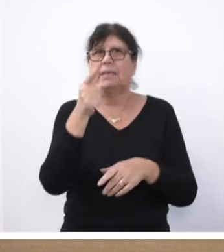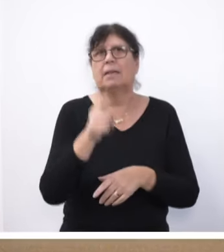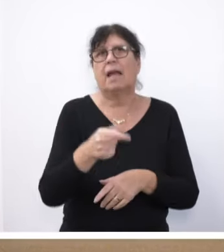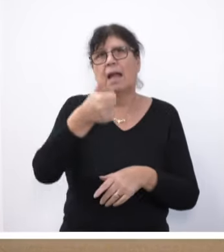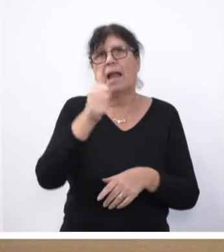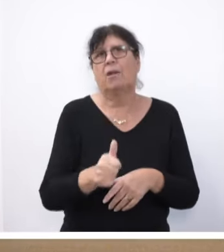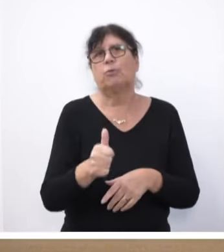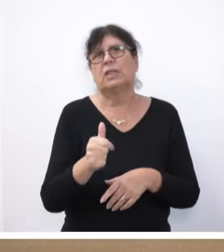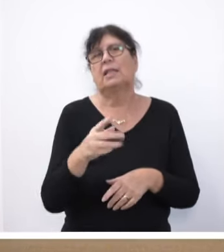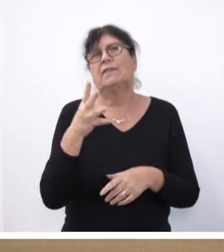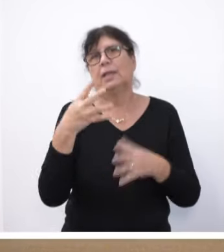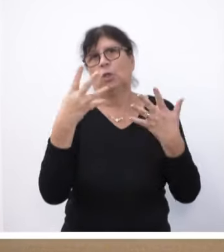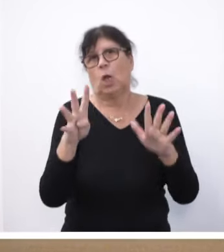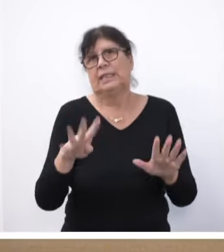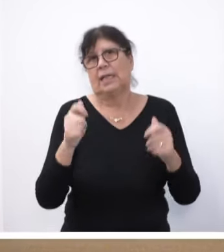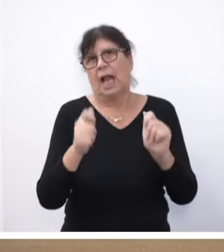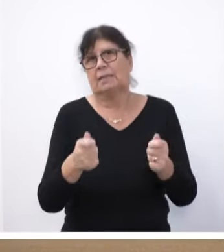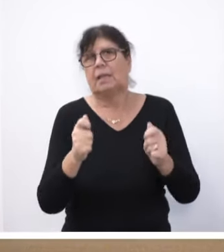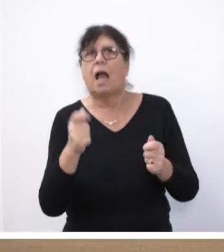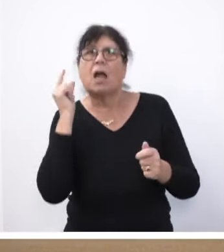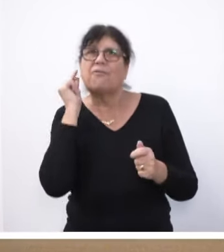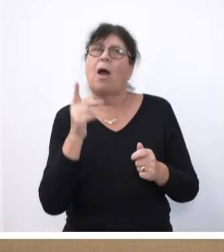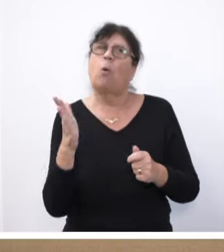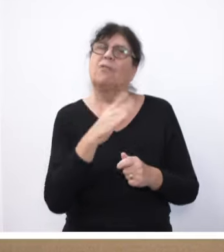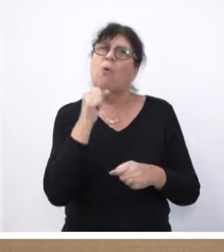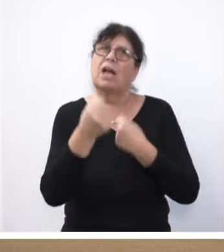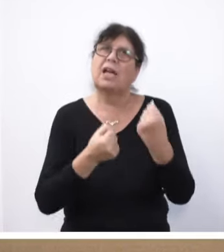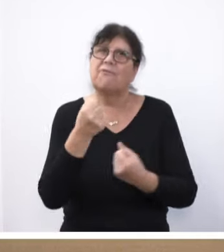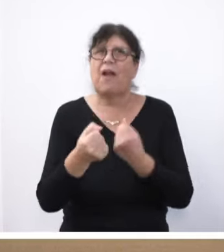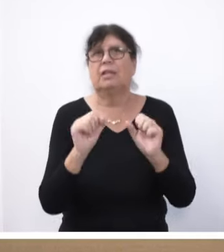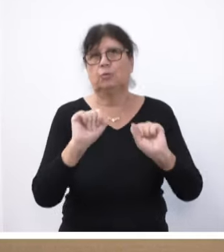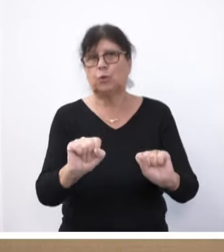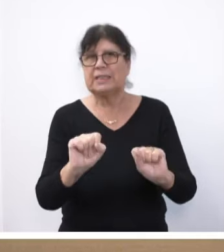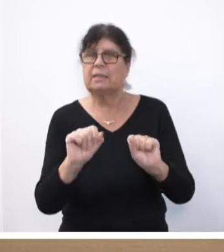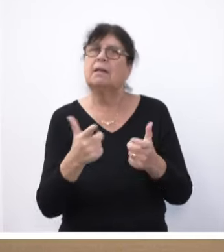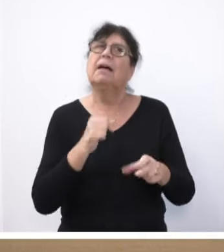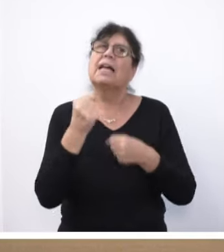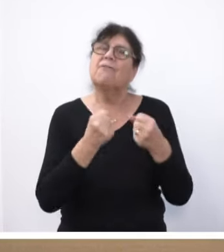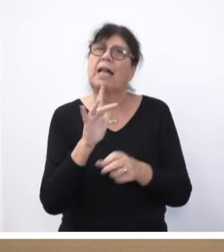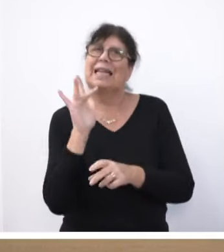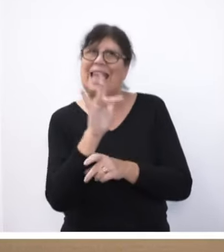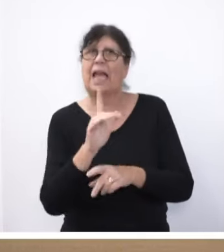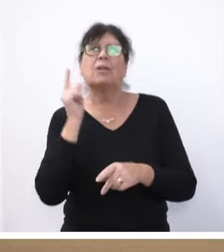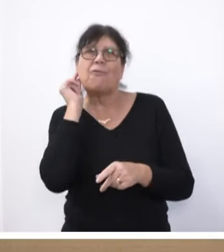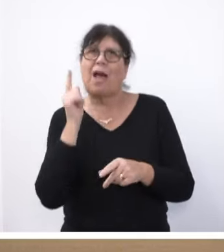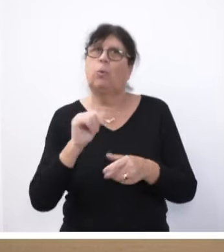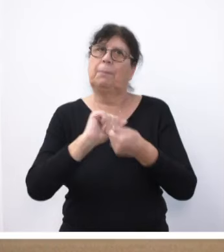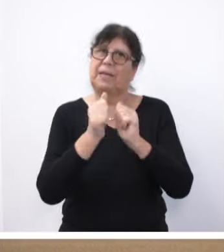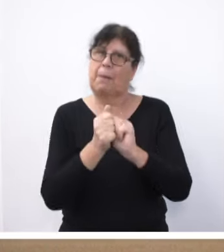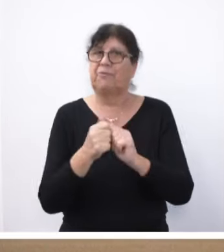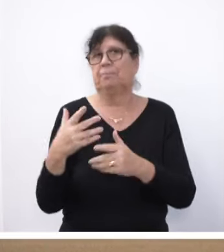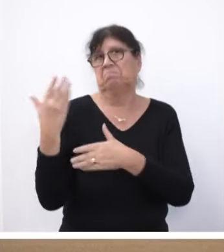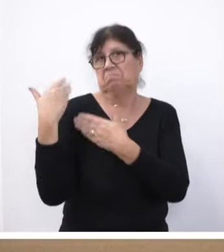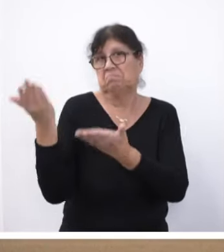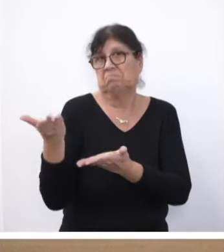17/1194 den Antrag betreffend Frauen vor Gewalt schützen und Gewalt gegen Frauen bekämpfen eingebracht. Wer dafür ist, dass